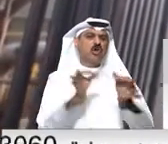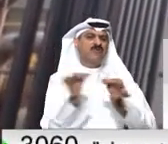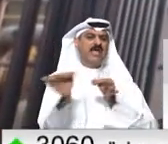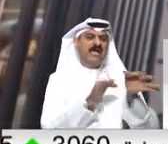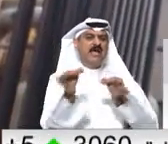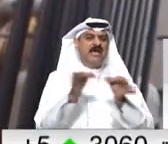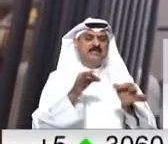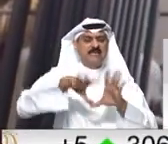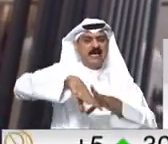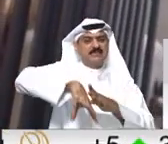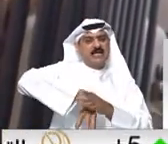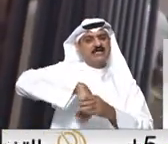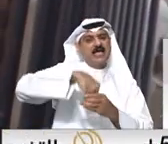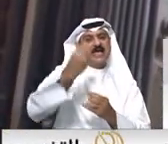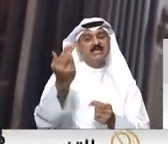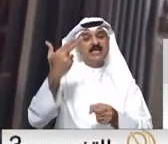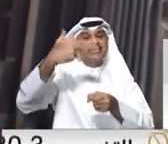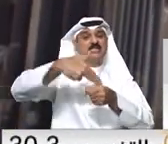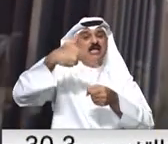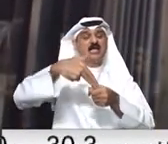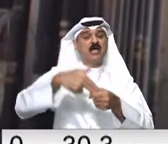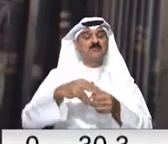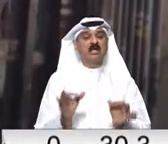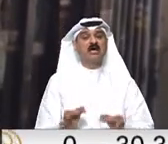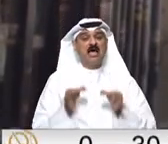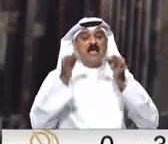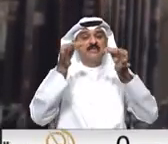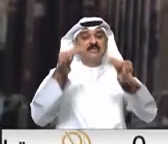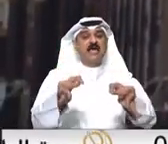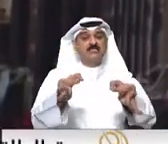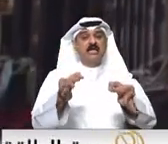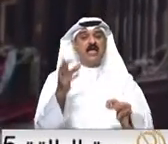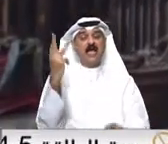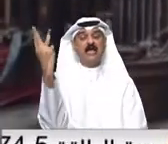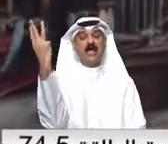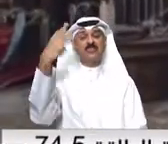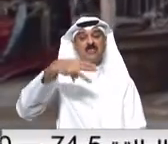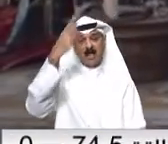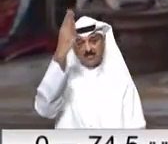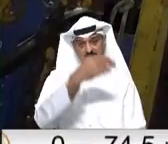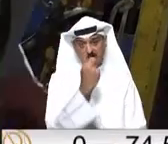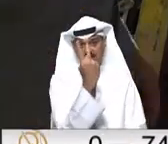30 من نوفمبر الجاري. وكانت هناك توقعات متزايدة هذا